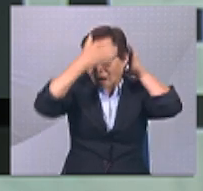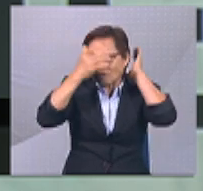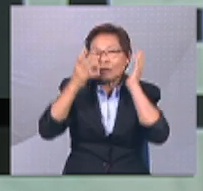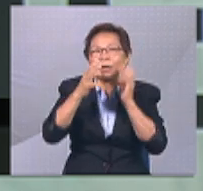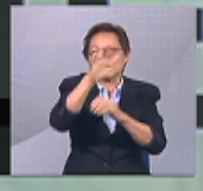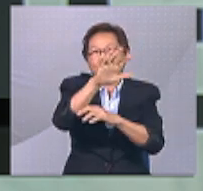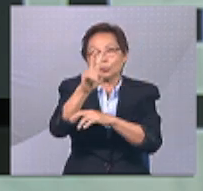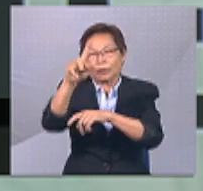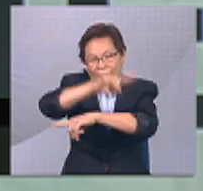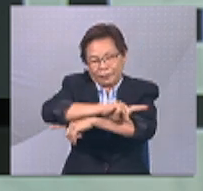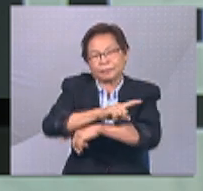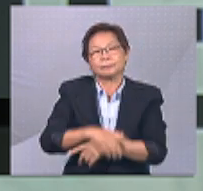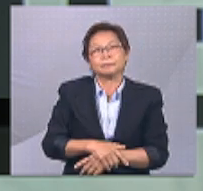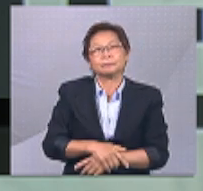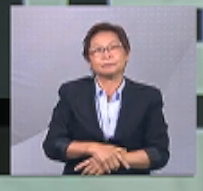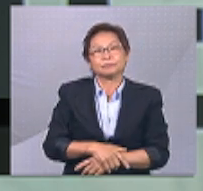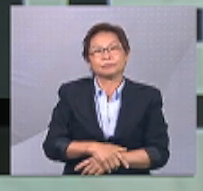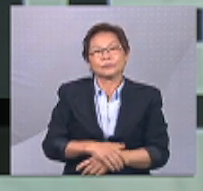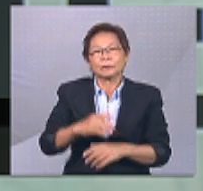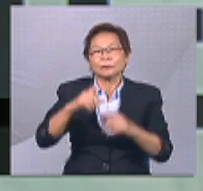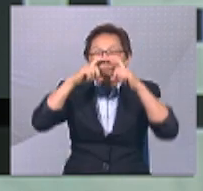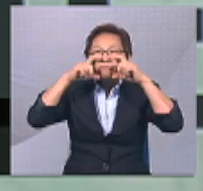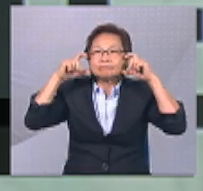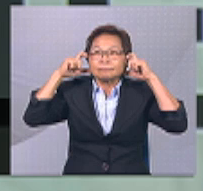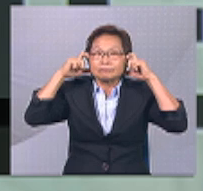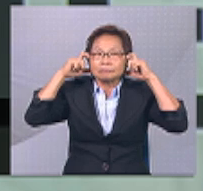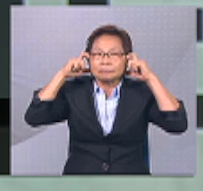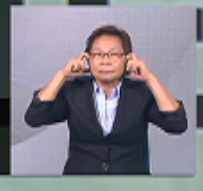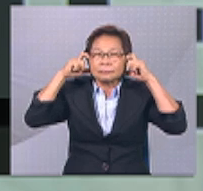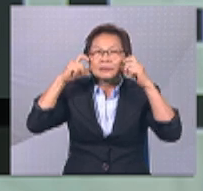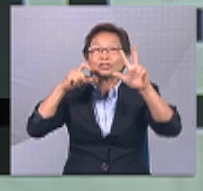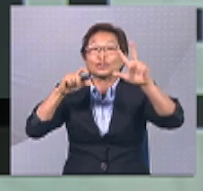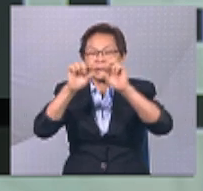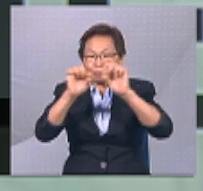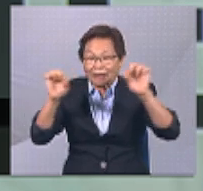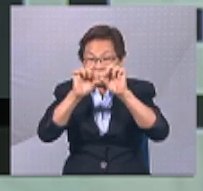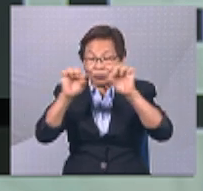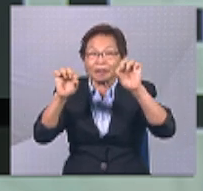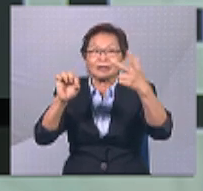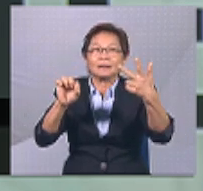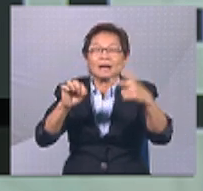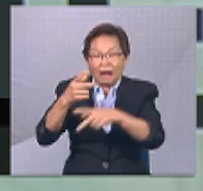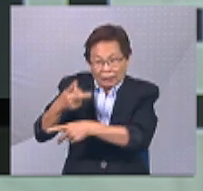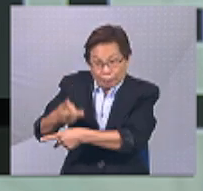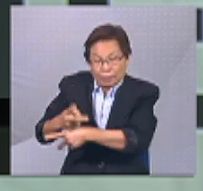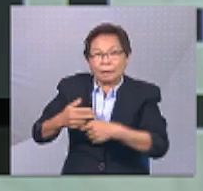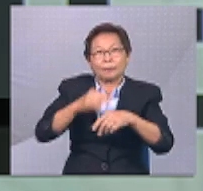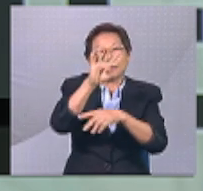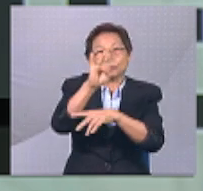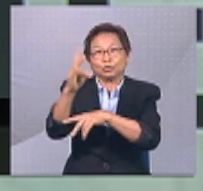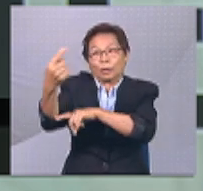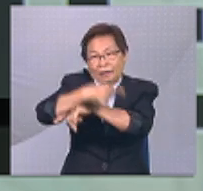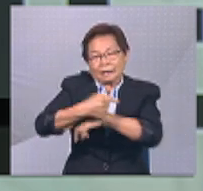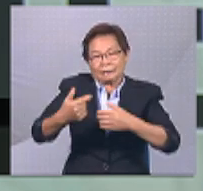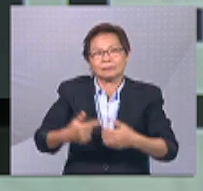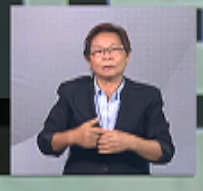52 hari. Alat penutup hidung dan mulut jenis 3-ply mask baki stok 47 hari.